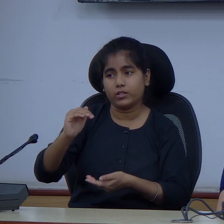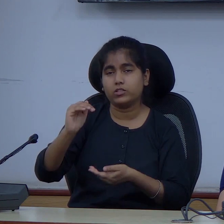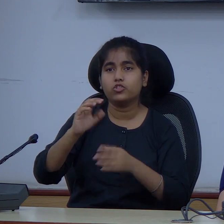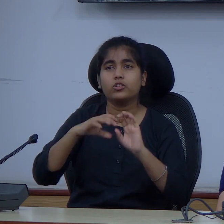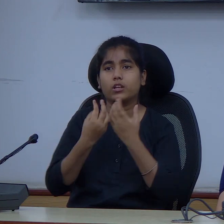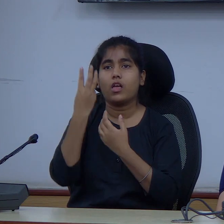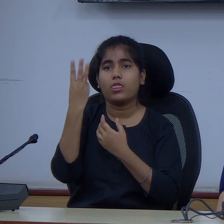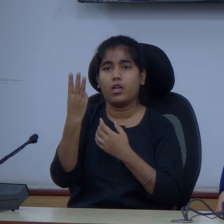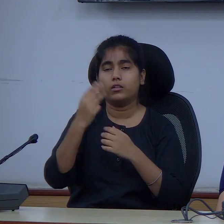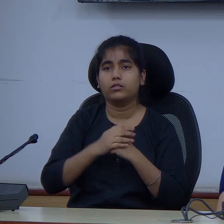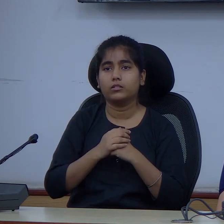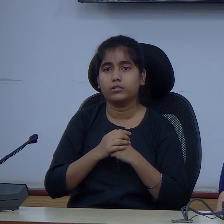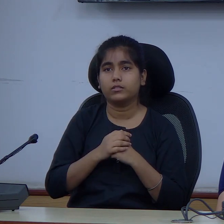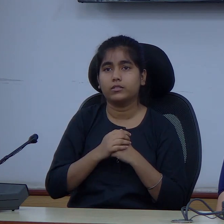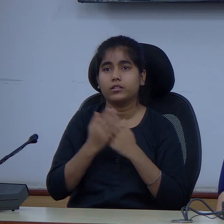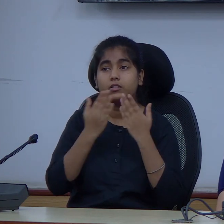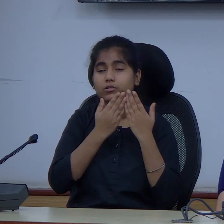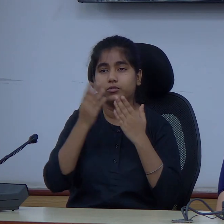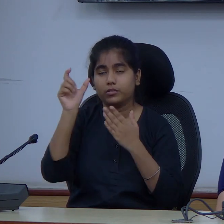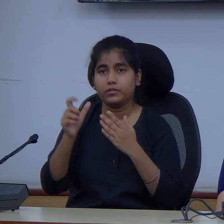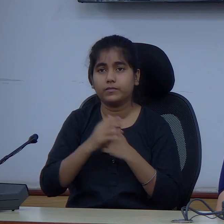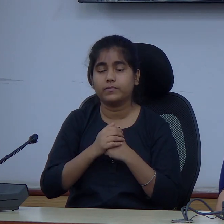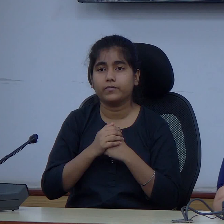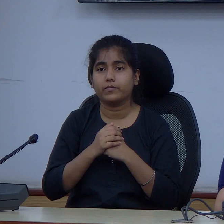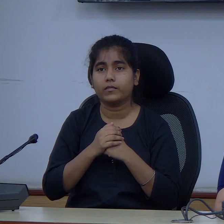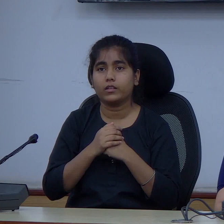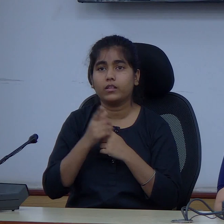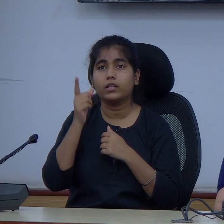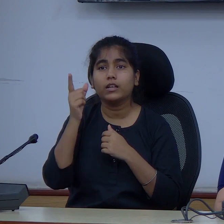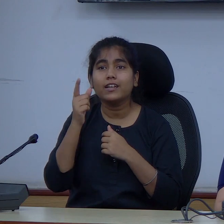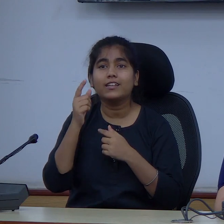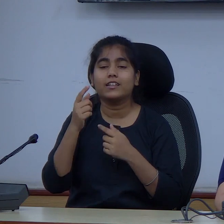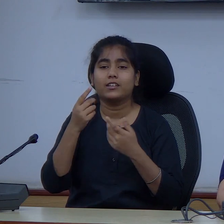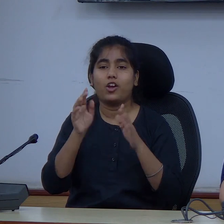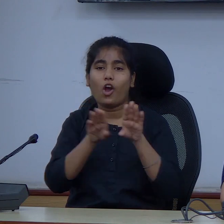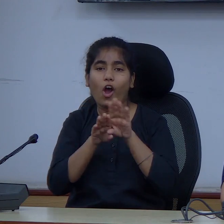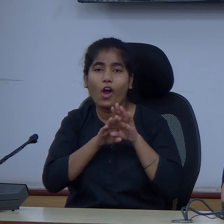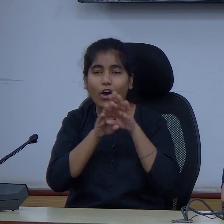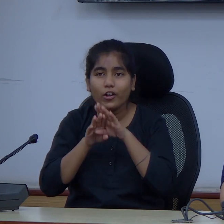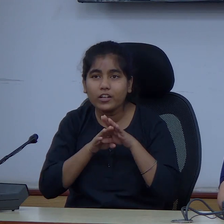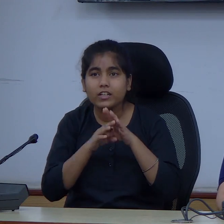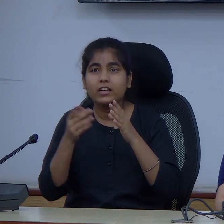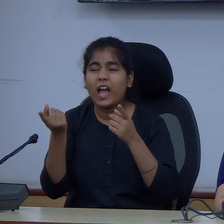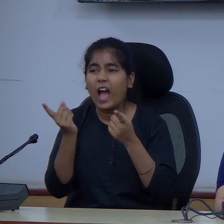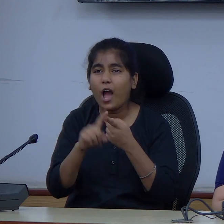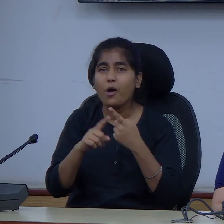कुछ बताना चाहूँगी कि ये प्रिया है क्या। प्रिया एक छोटी बच्ची है जो 3rd क्लास की